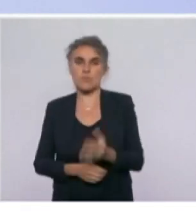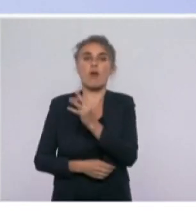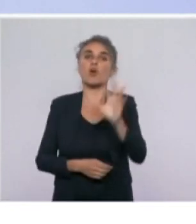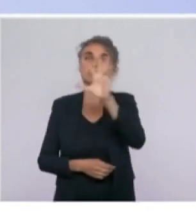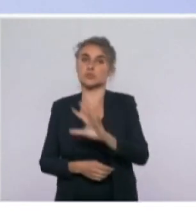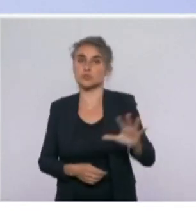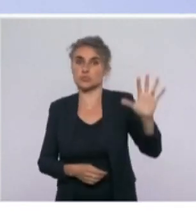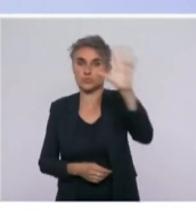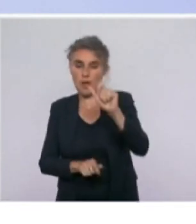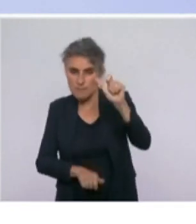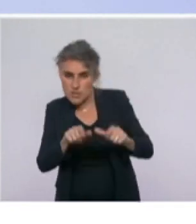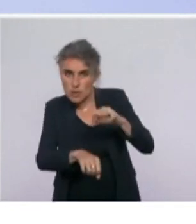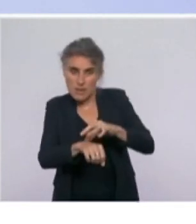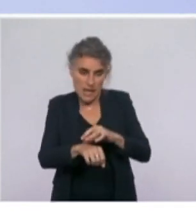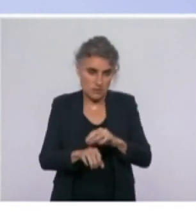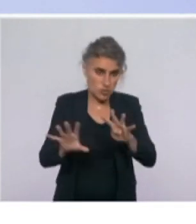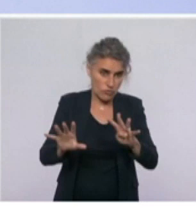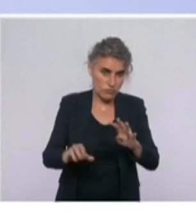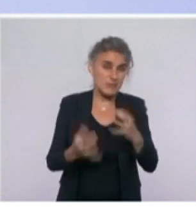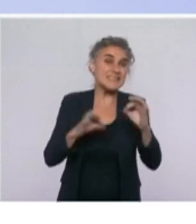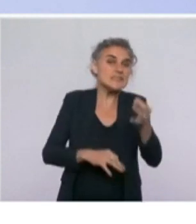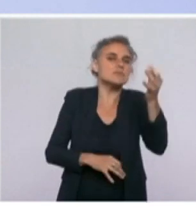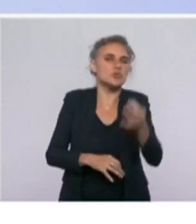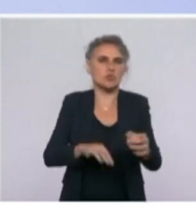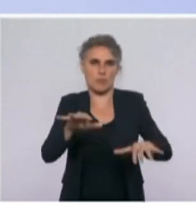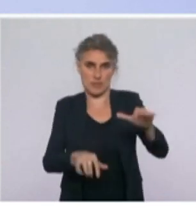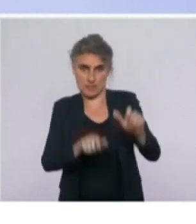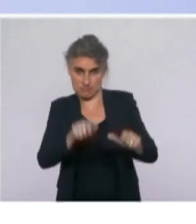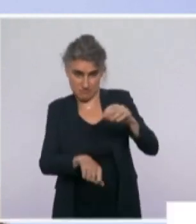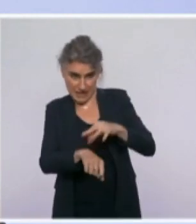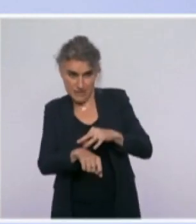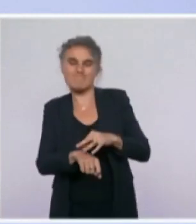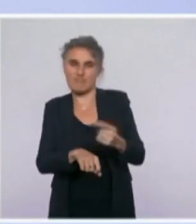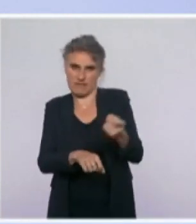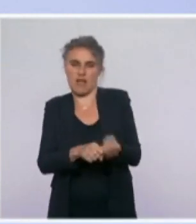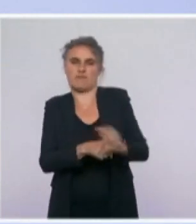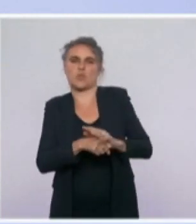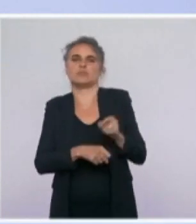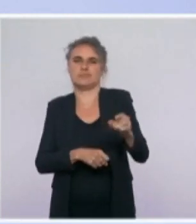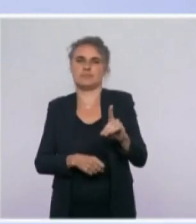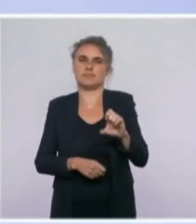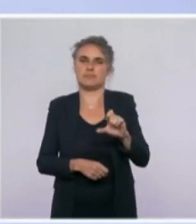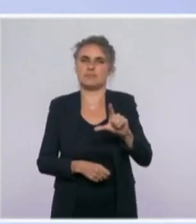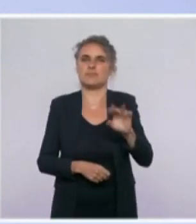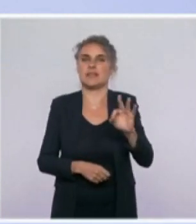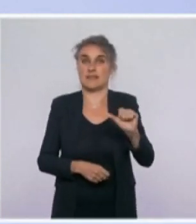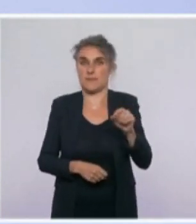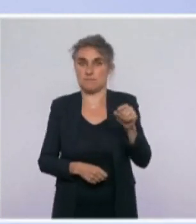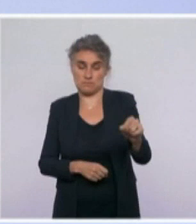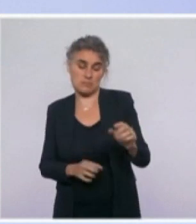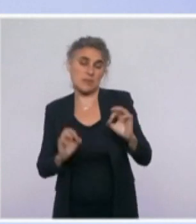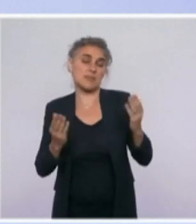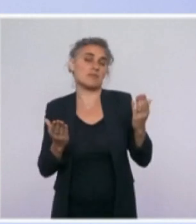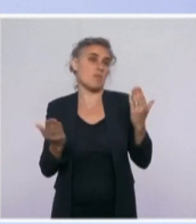Franciaországban jelenleg ez a variáns a fertőzések mintegy 10%-át adja, hasonlóan az Egyesült Államokhoz és Németországhoz,